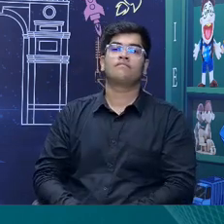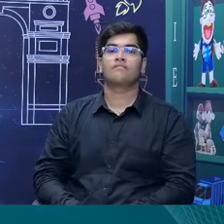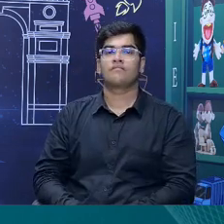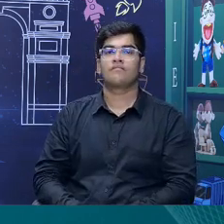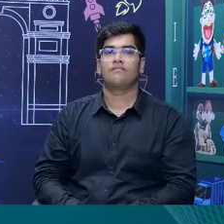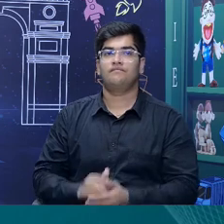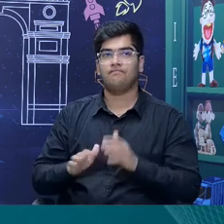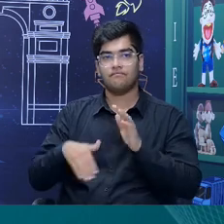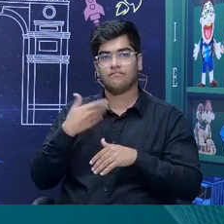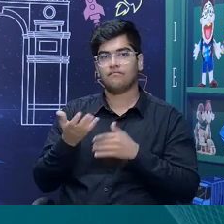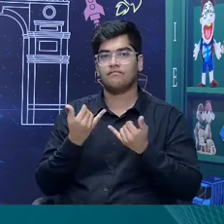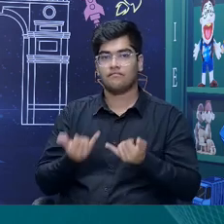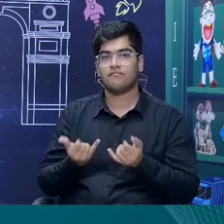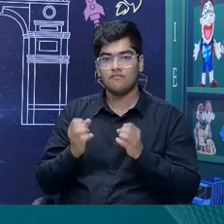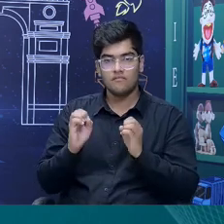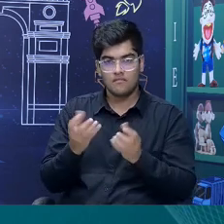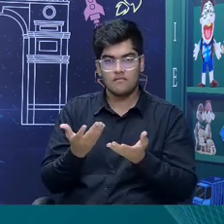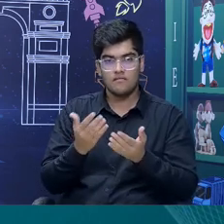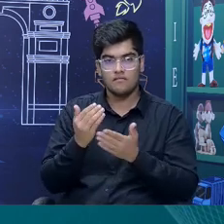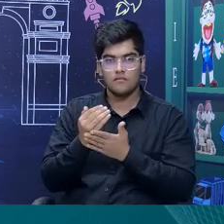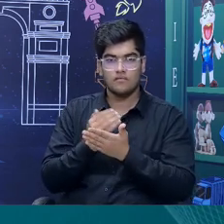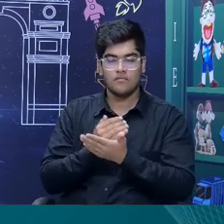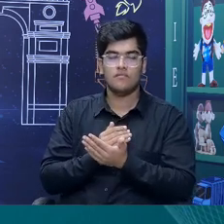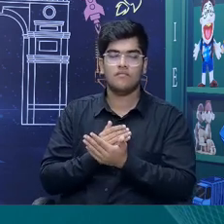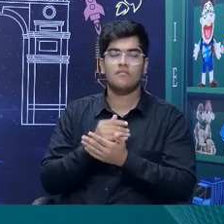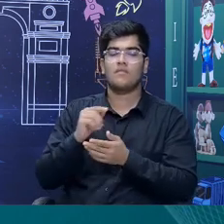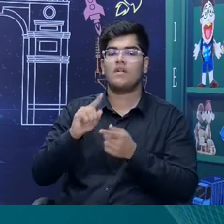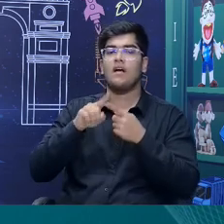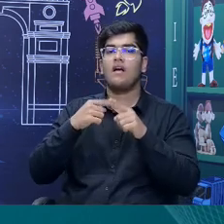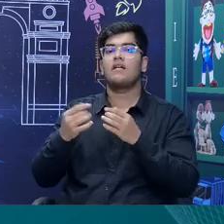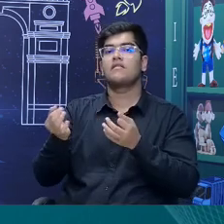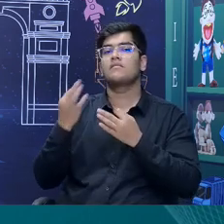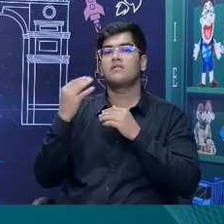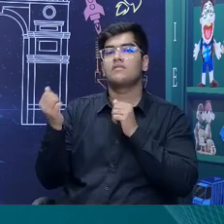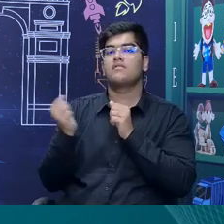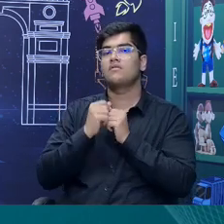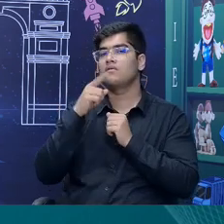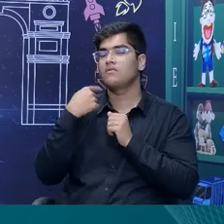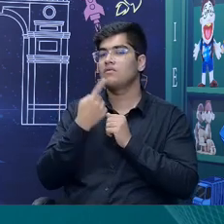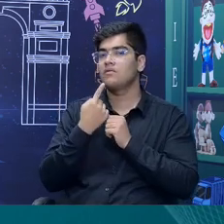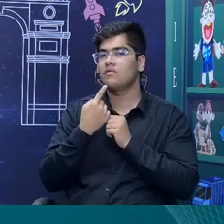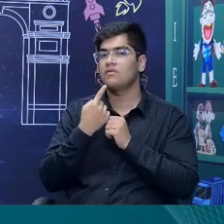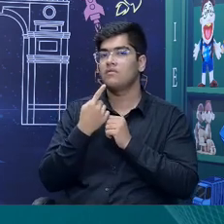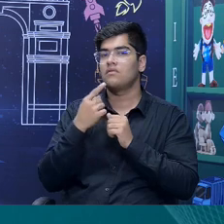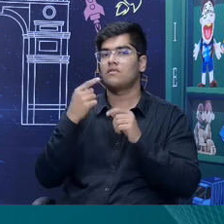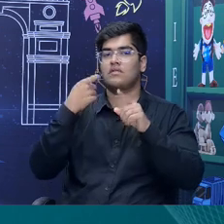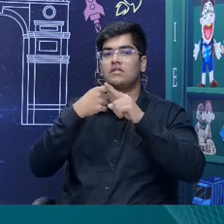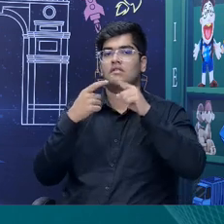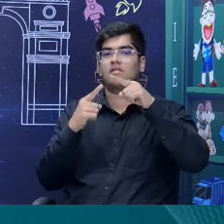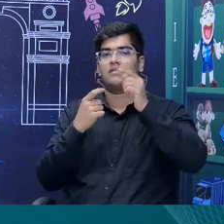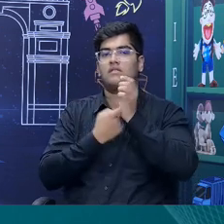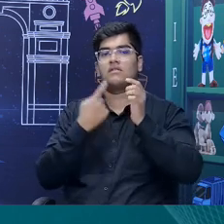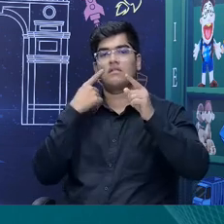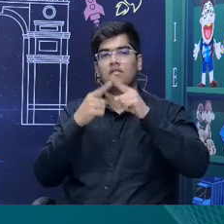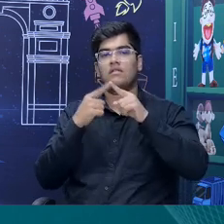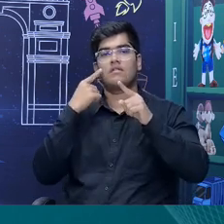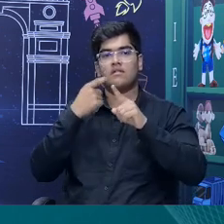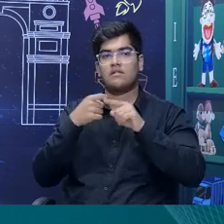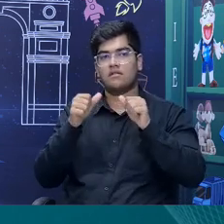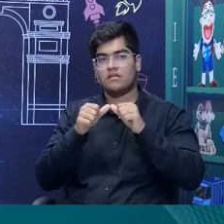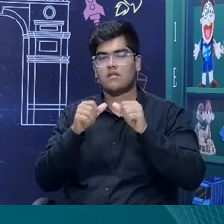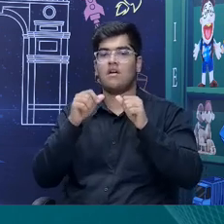तो चलिए अब मिलते हैं अपने एक्सपोर्ट से जो हमारे साथ स्टूडियो में मौजूद हैं आप हैं मैं इसे क्रिस कृतिका अगस्तिन यू आर